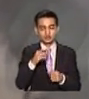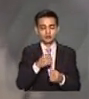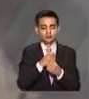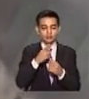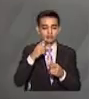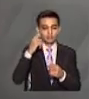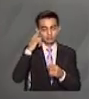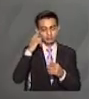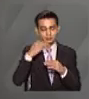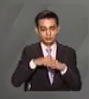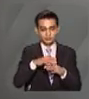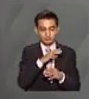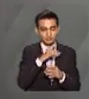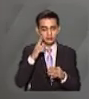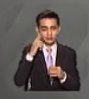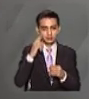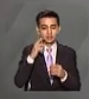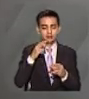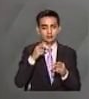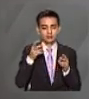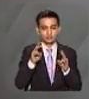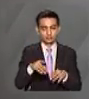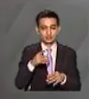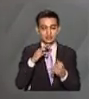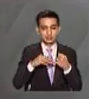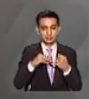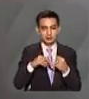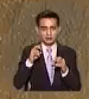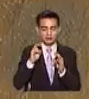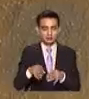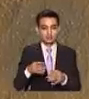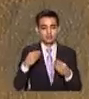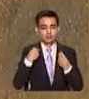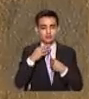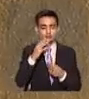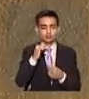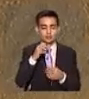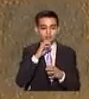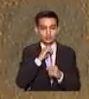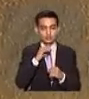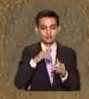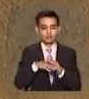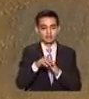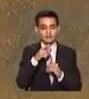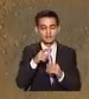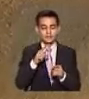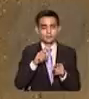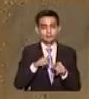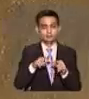Преступник не спеша снимает с женщины шубу, а ее оставляет лежать на земле в снегу. Девушка как раз шла во двор